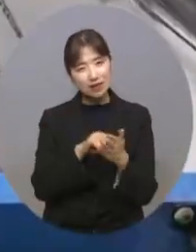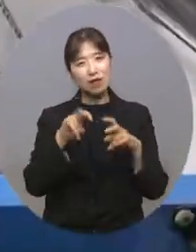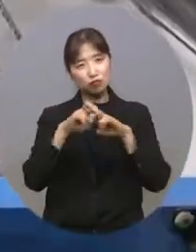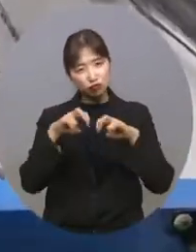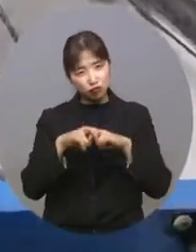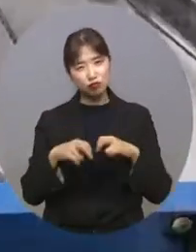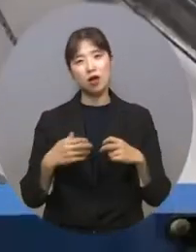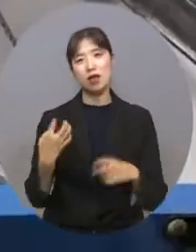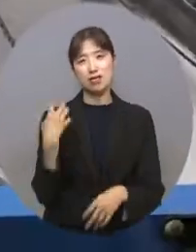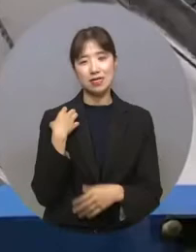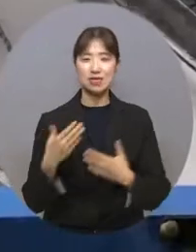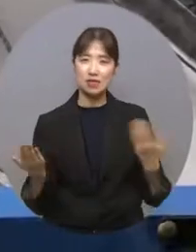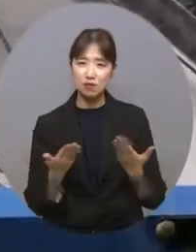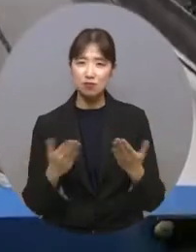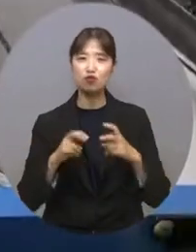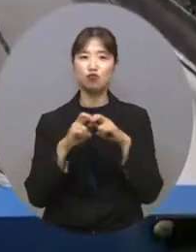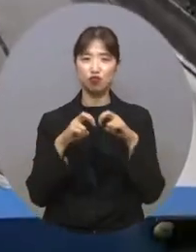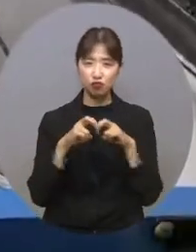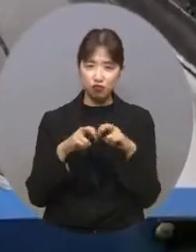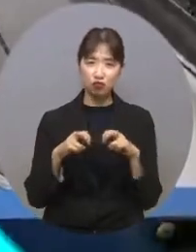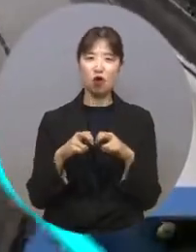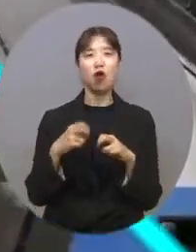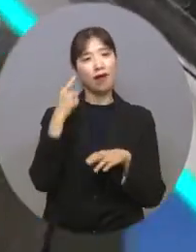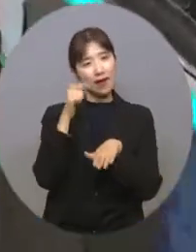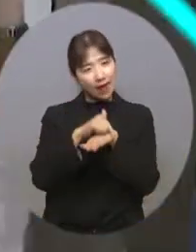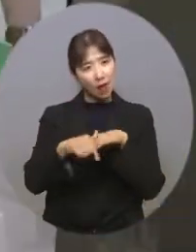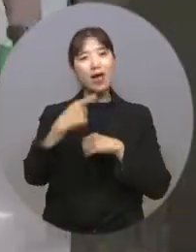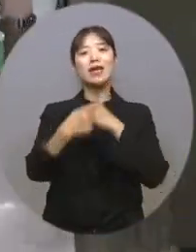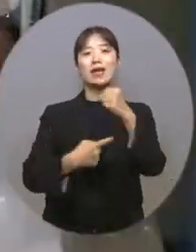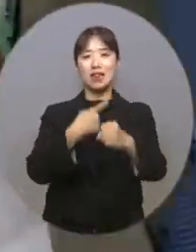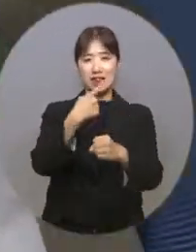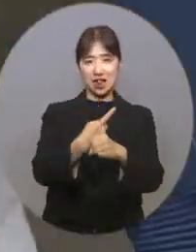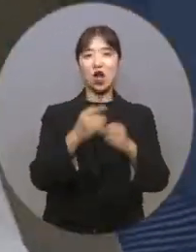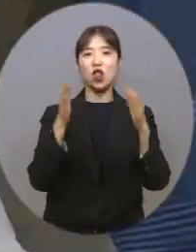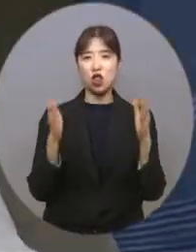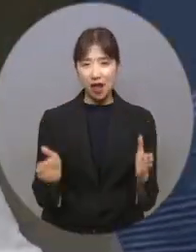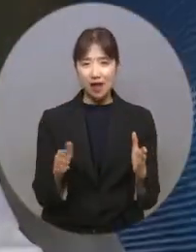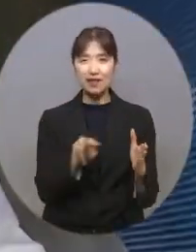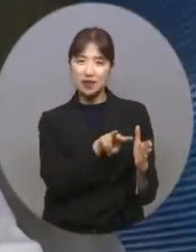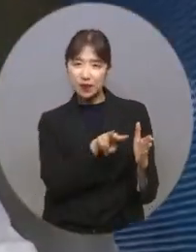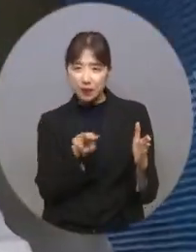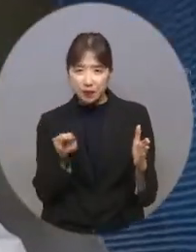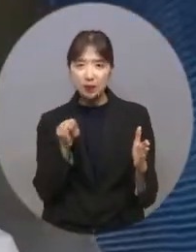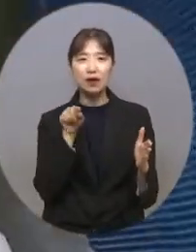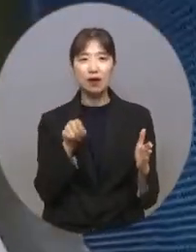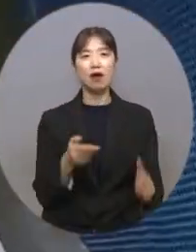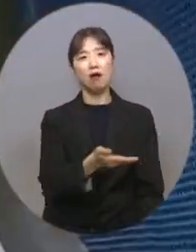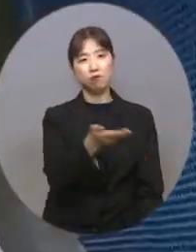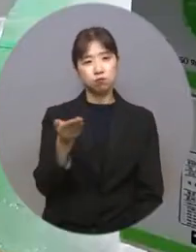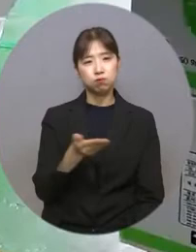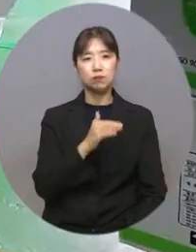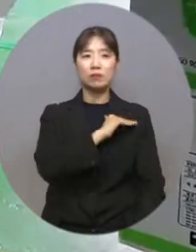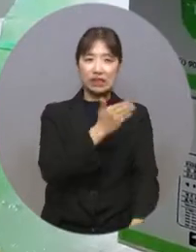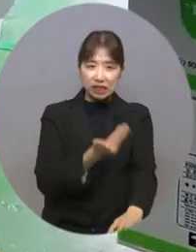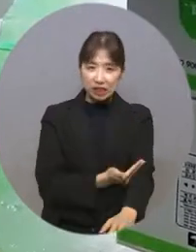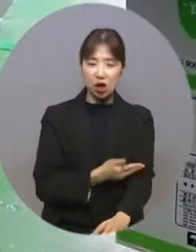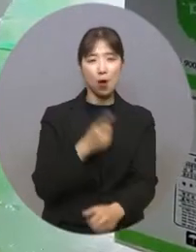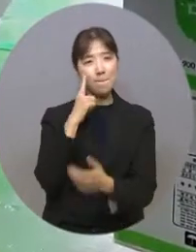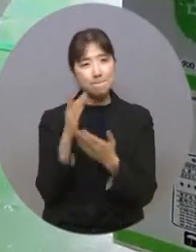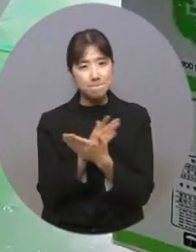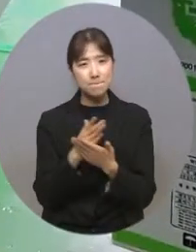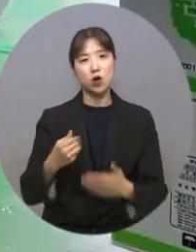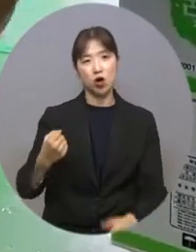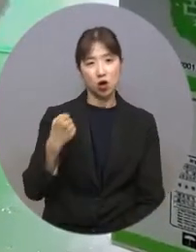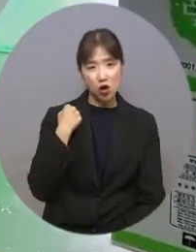또 직무 분석, 직업재활 계획 등을 1년 단위로 이렇게 해서 그들의 어떤 능력이나